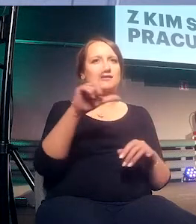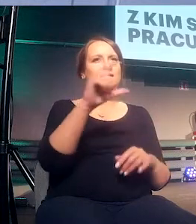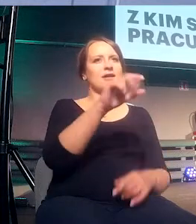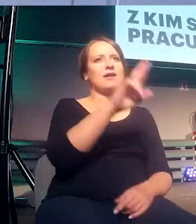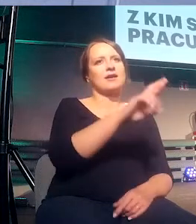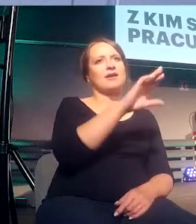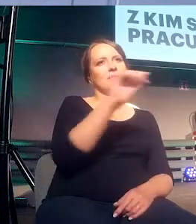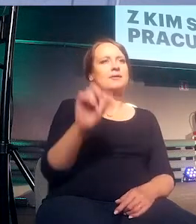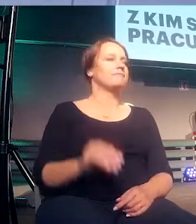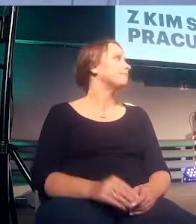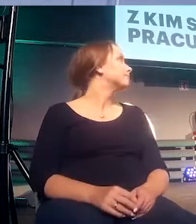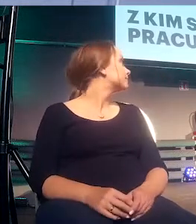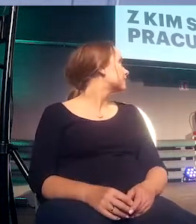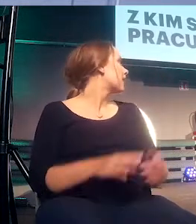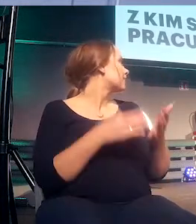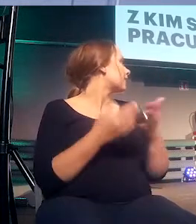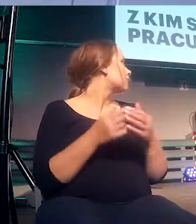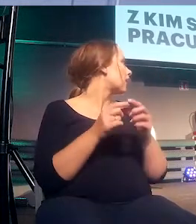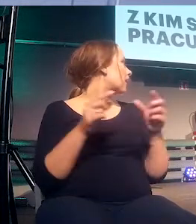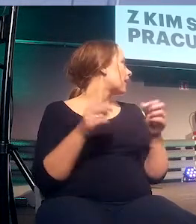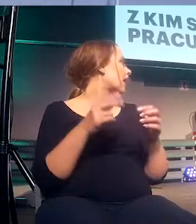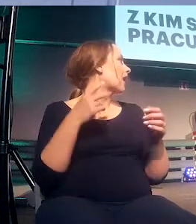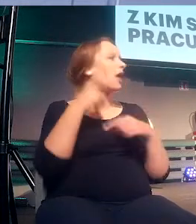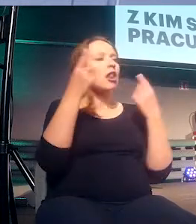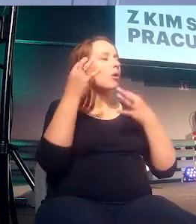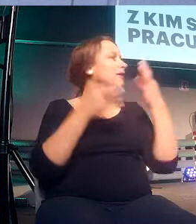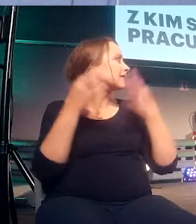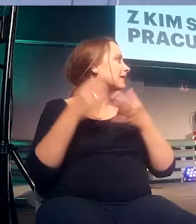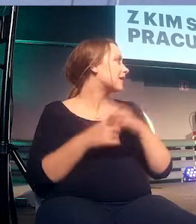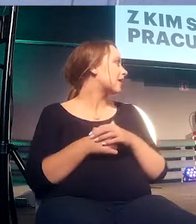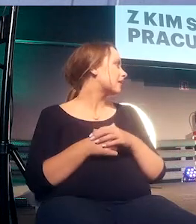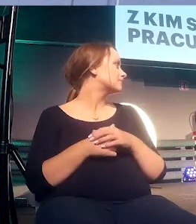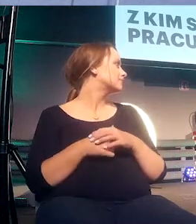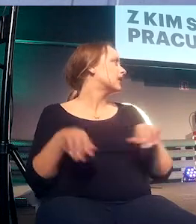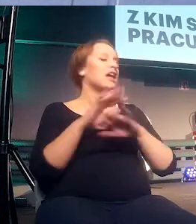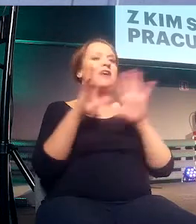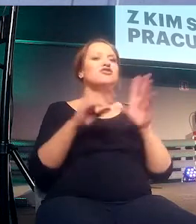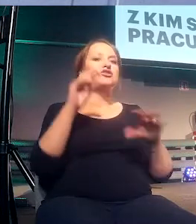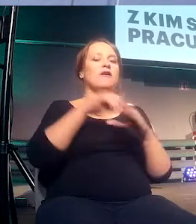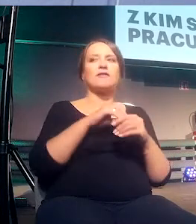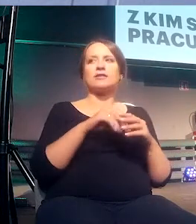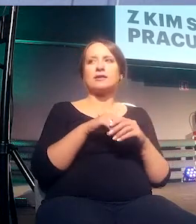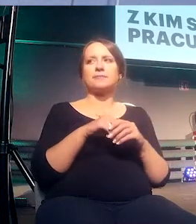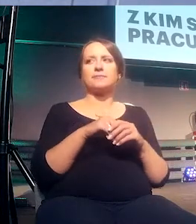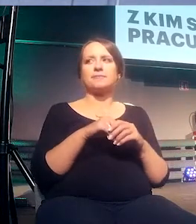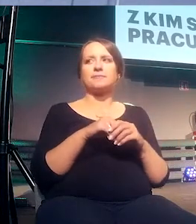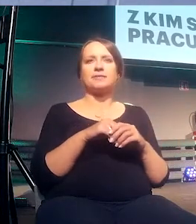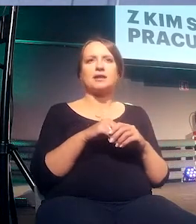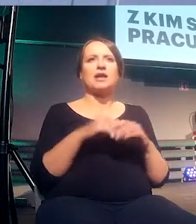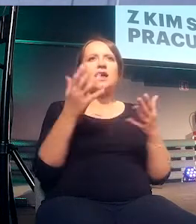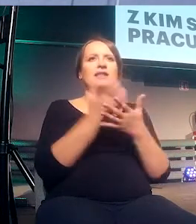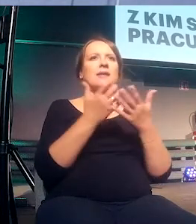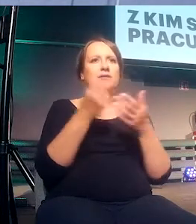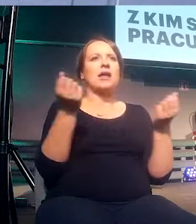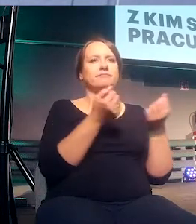które dostarczają przetwarzanie płatności kartą kredytową, logistykę. Jakby to wszystko tutaj zawiera się w